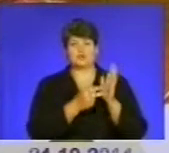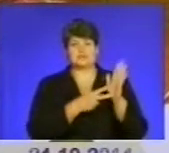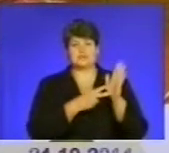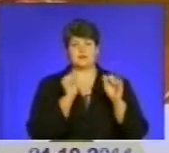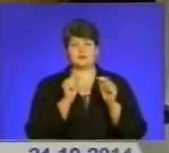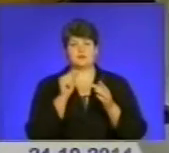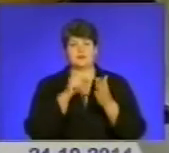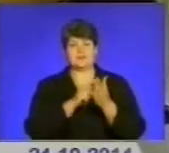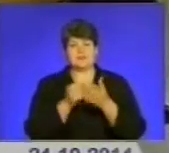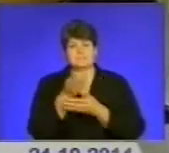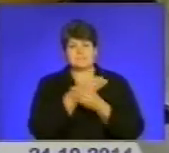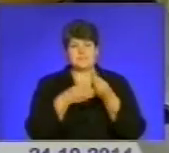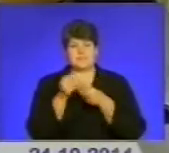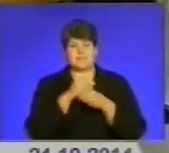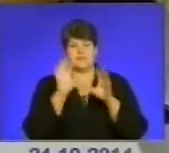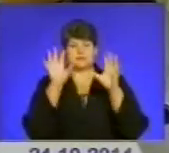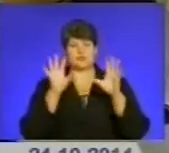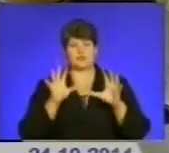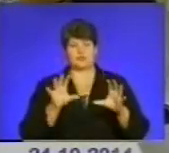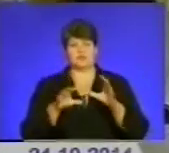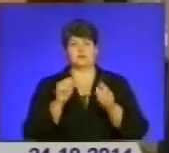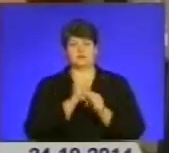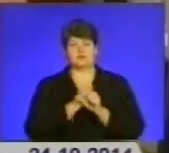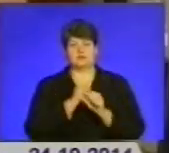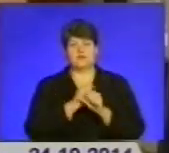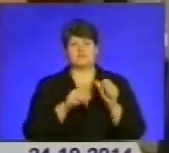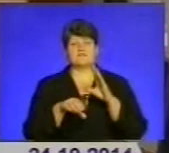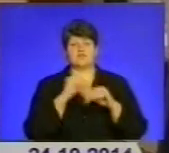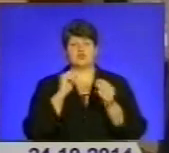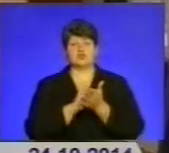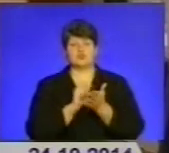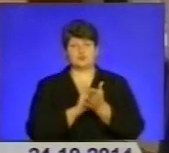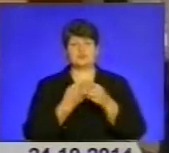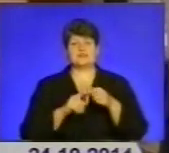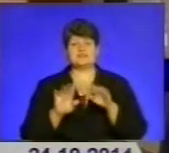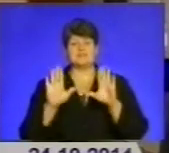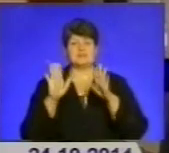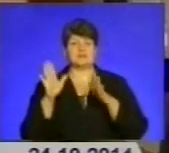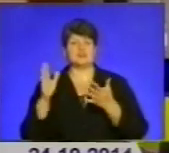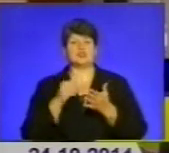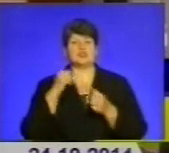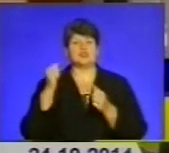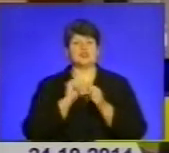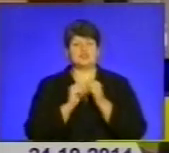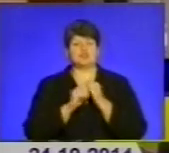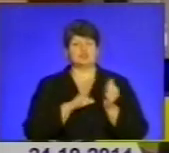до тюрми за підробку та незаконне виготовлення виборчих документів. Такі випадки досить часто траплялися